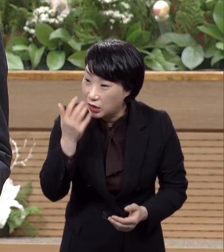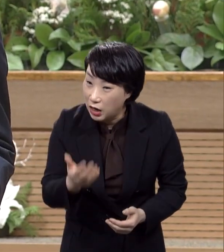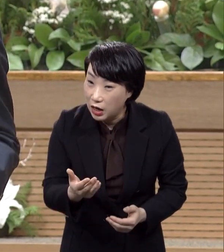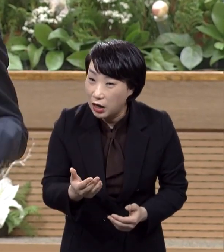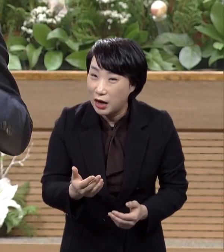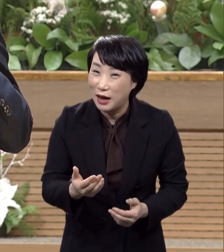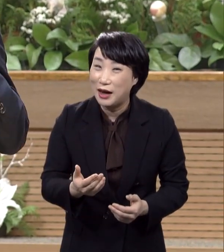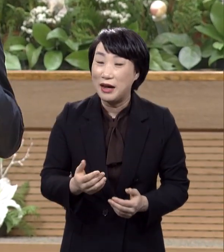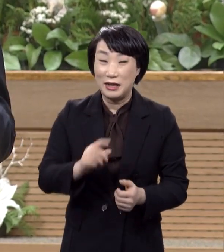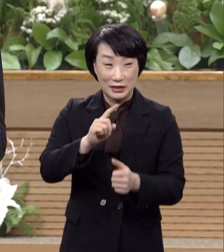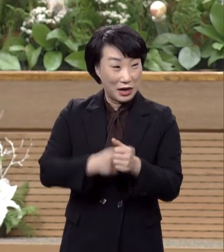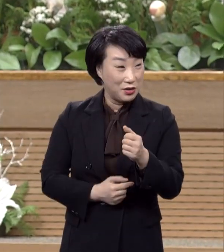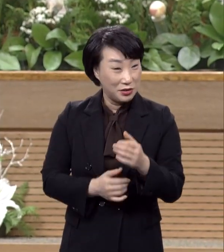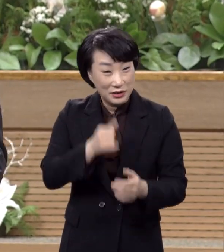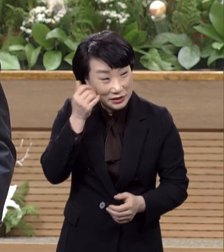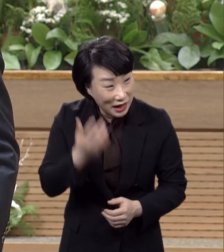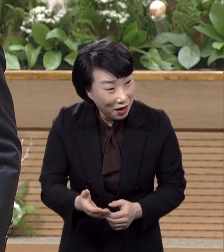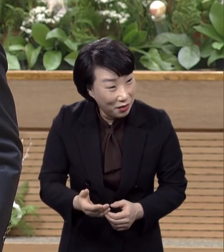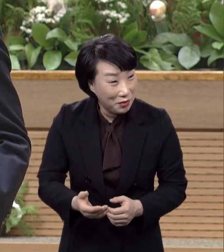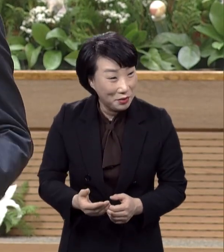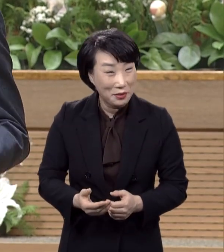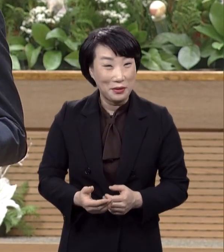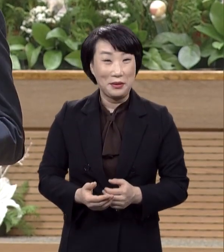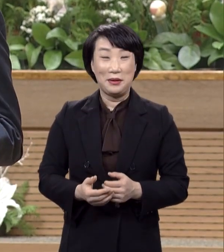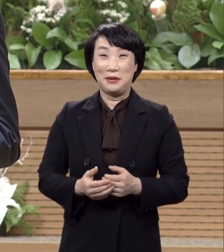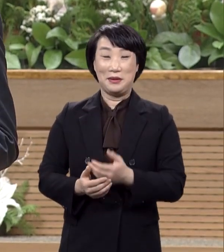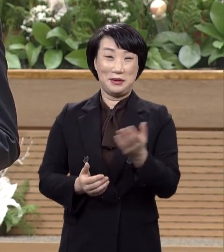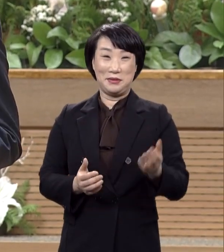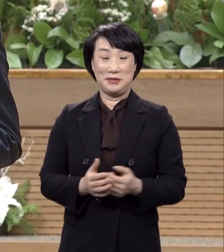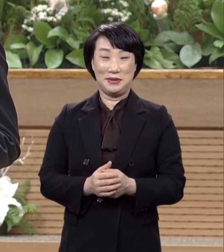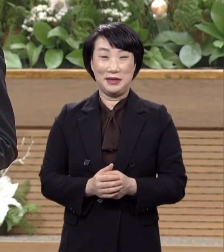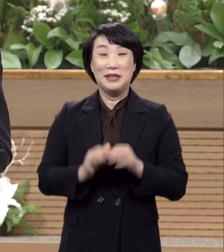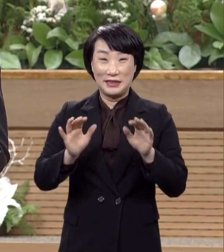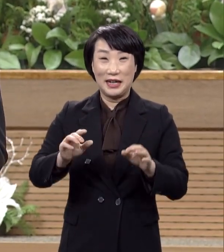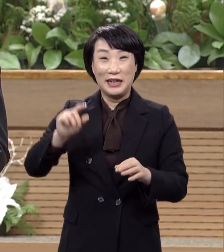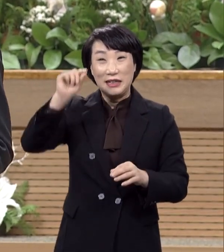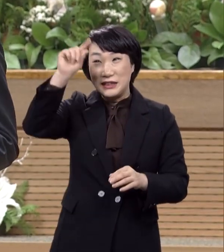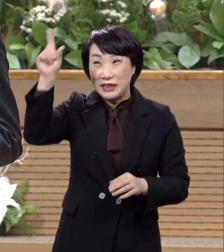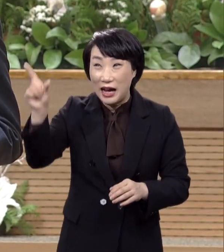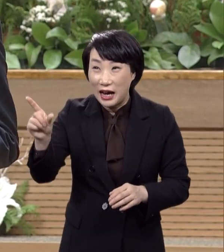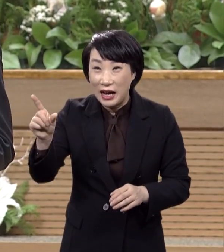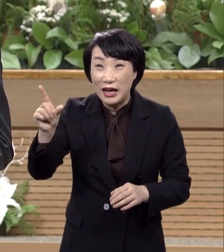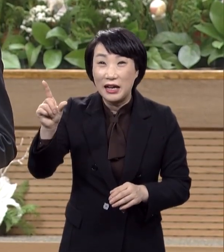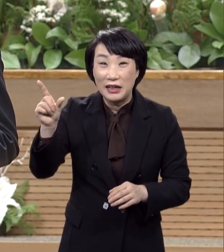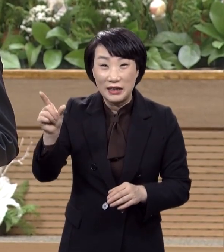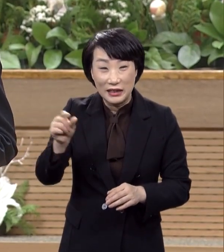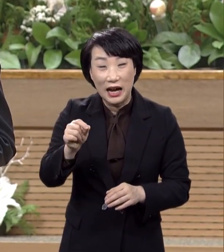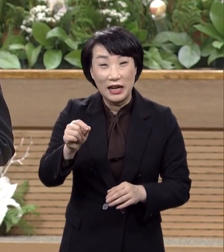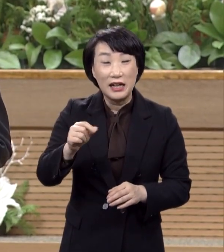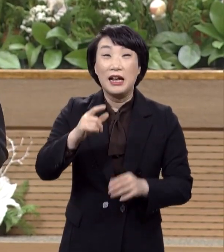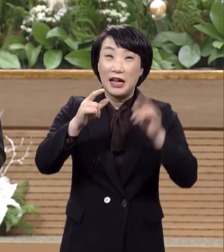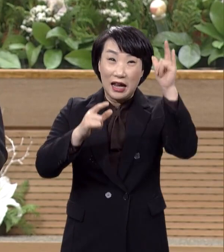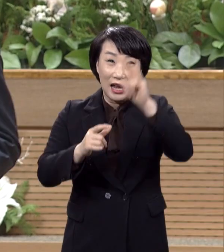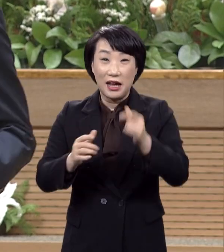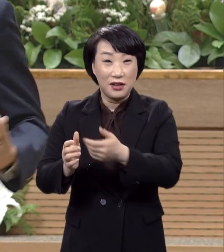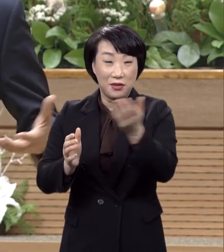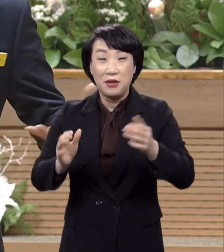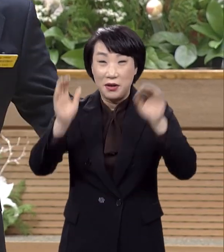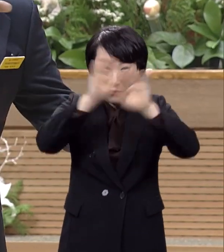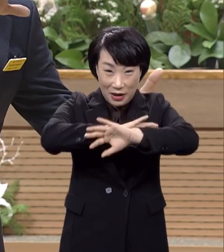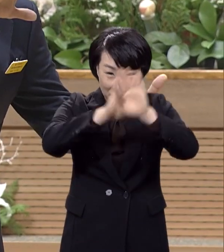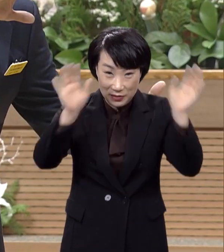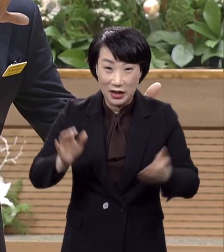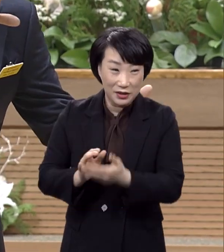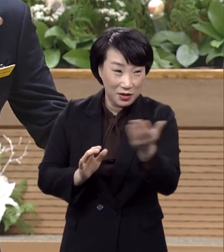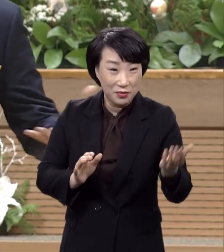것이다. 자연이 있는 것이다. 그래서 달과 해를 통해서 밤낮을 통해서